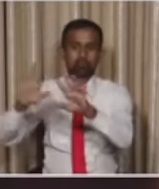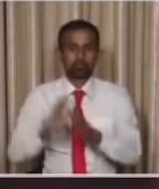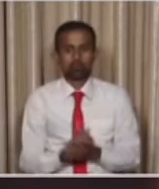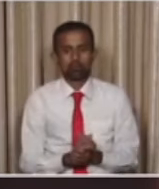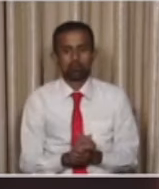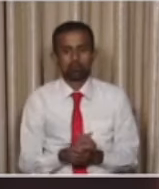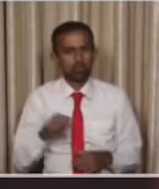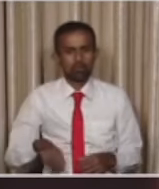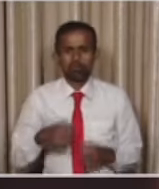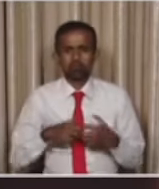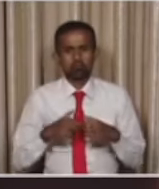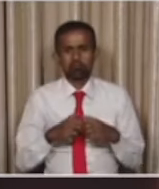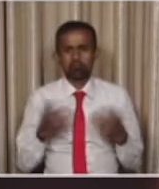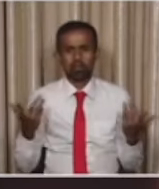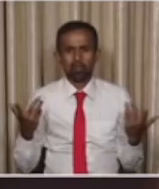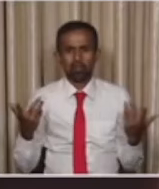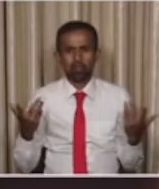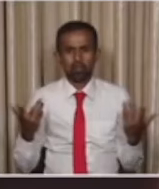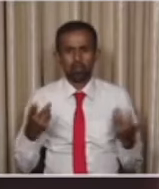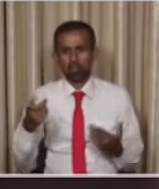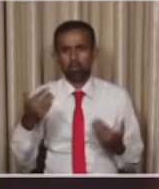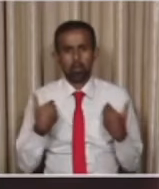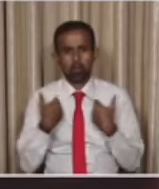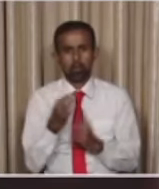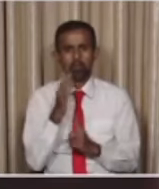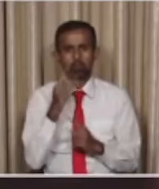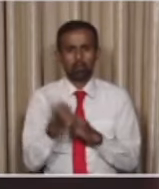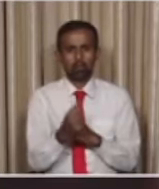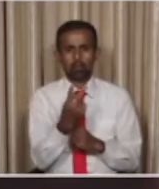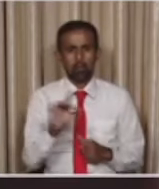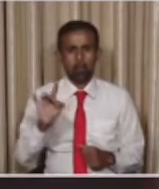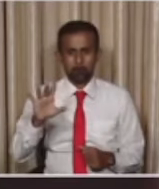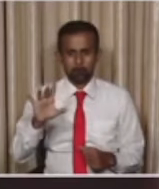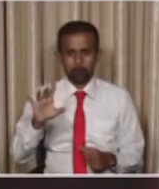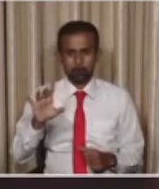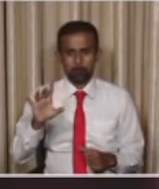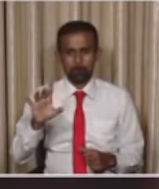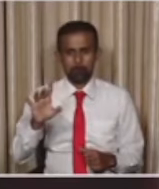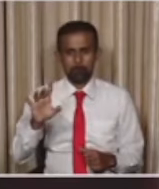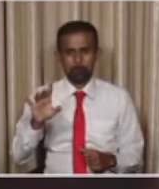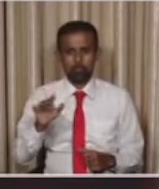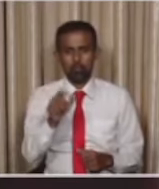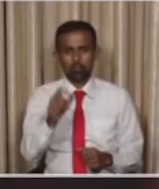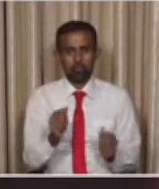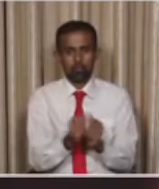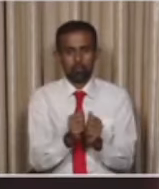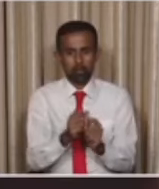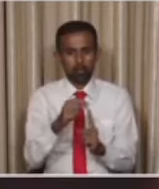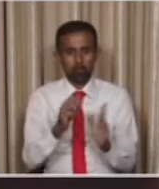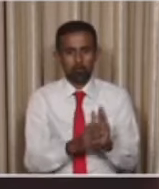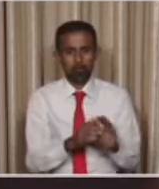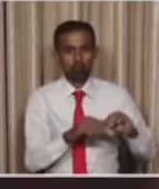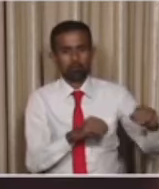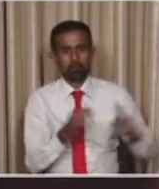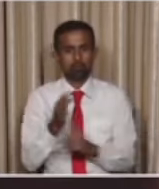බලන්න දැන් කිසි ප්‍රශ්නයක් නැහැ බලන්න ඕගොල්ලෝ මාන්තිලා ජනාධිපති කෙනෙක් ඇදුවා 2015 ඒකල ඔගලන්ට කරන්න පුළුවන් වුණාද අගමැති එක පැත්තකට